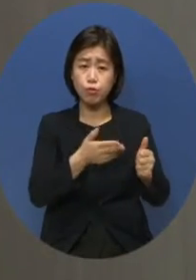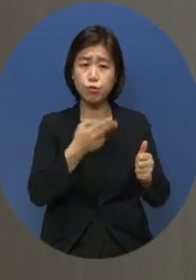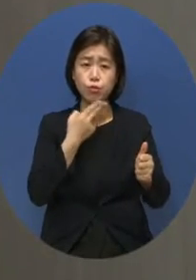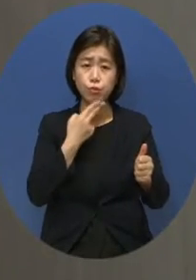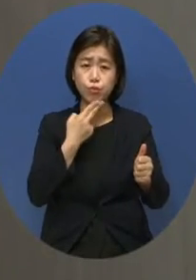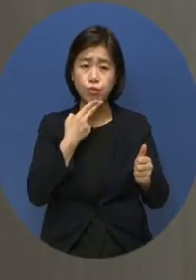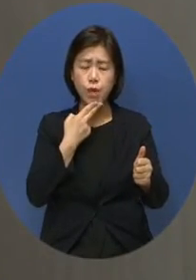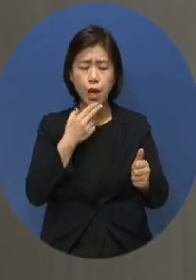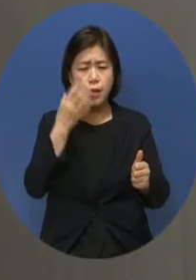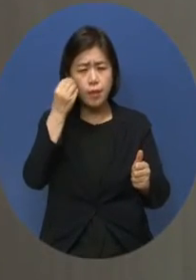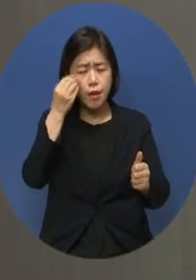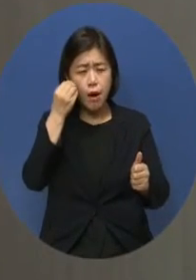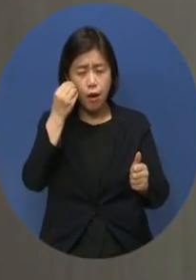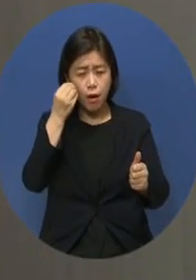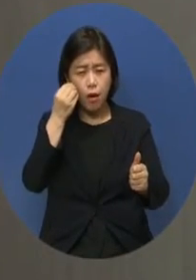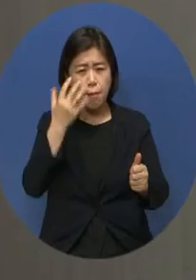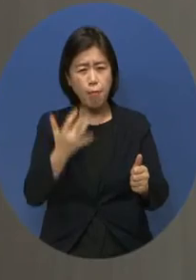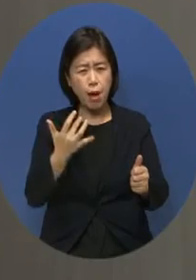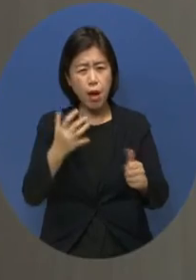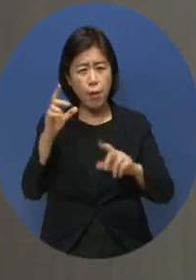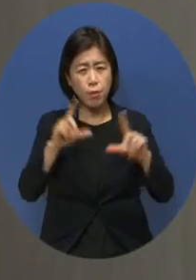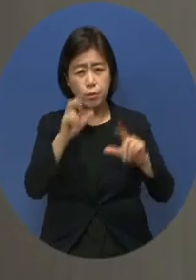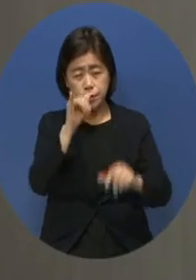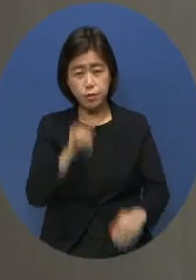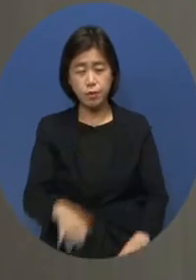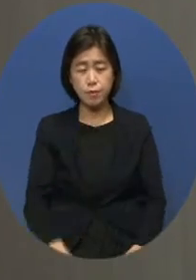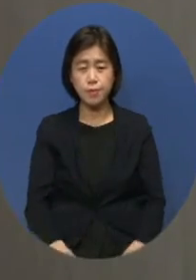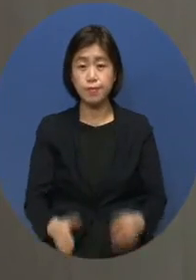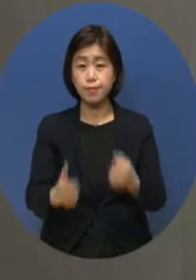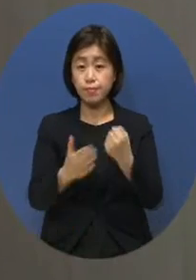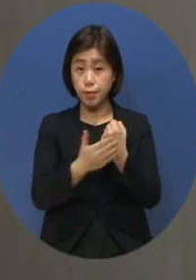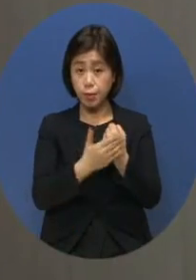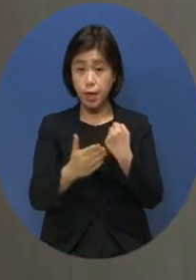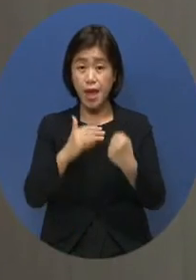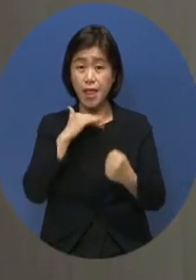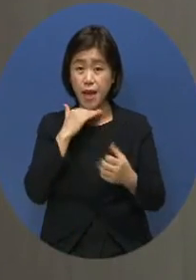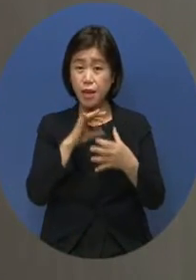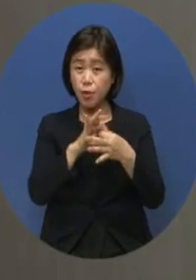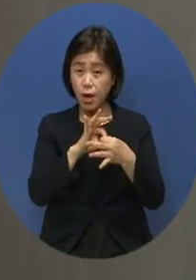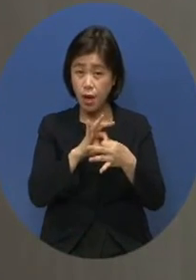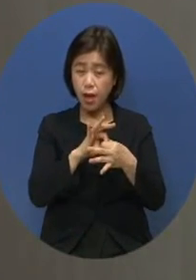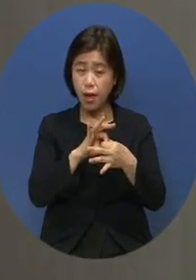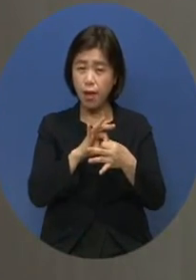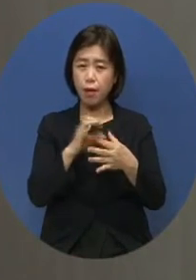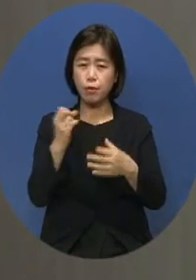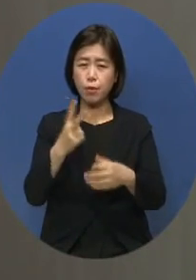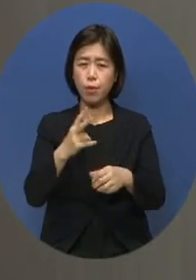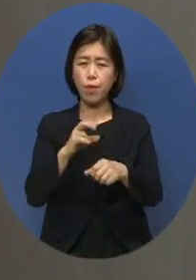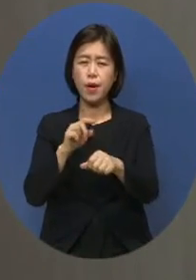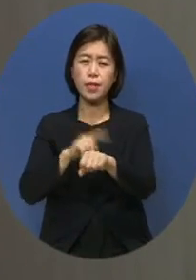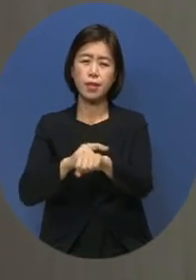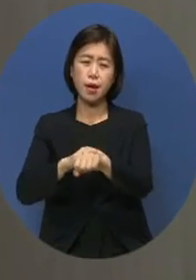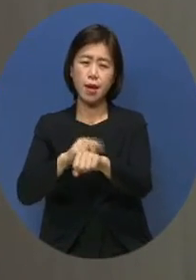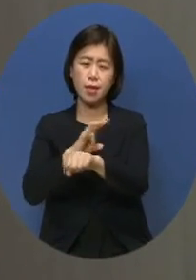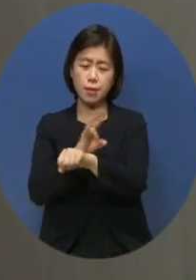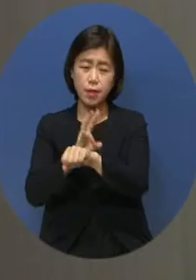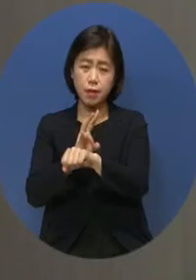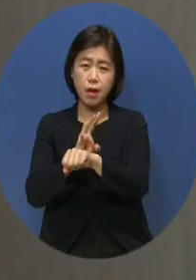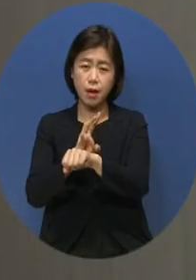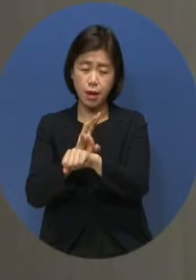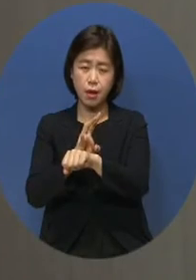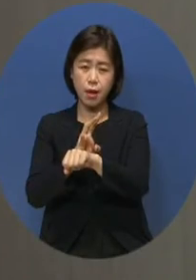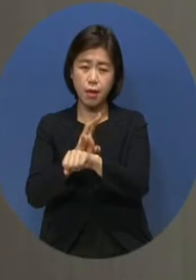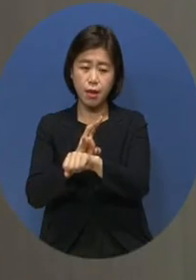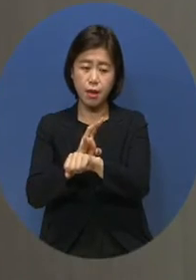정책적인 결함들이 있었기 때문에 이 65세 연령 제한을 폐지하고 또 이 만 24시간 지원의 근거를 마련하는